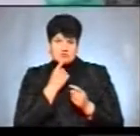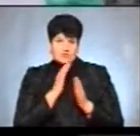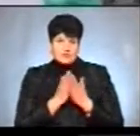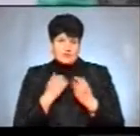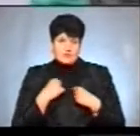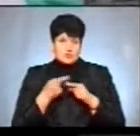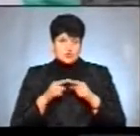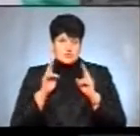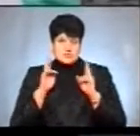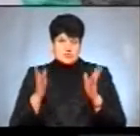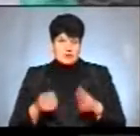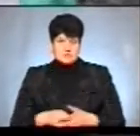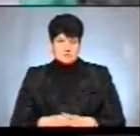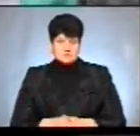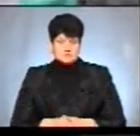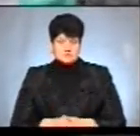знав.